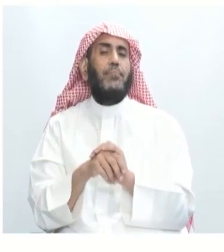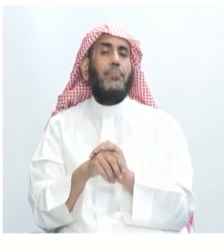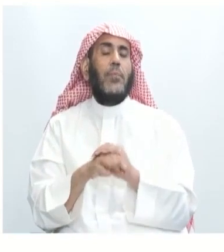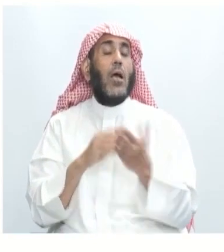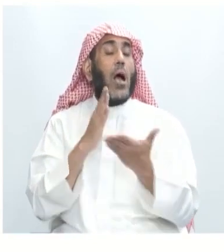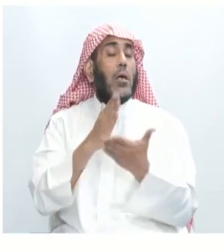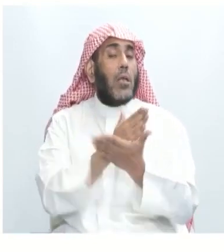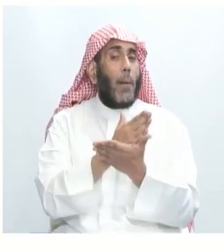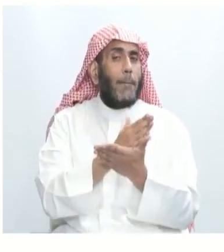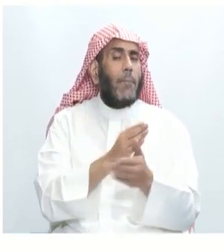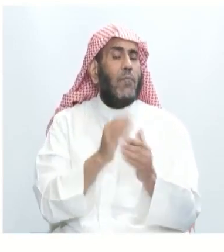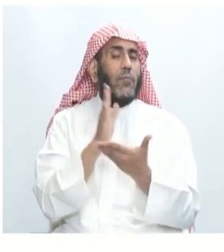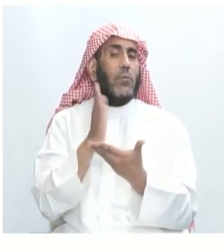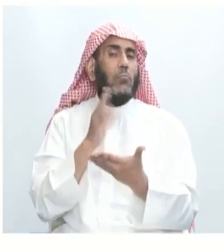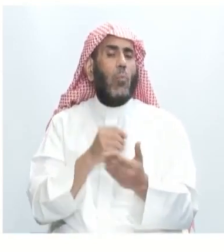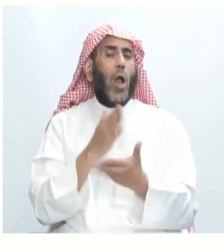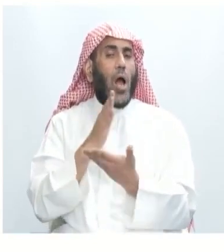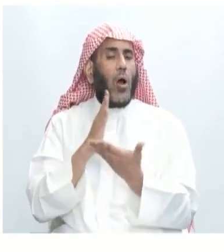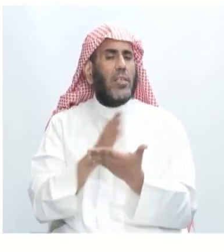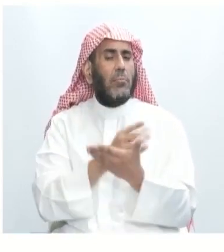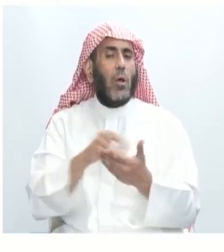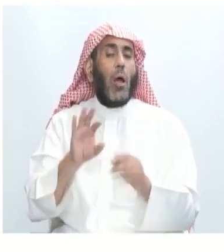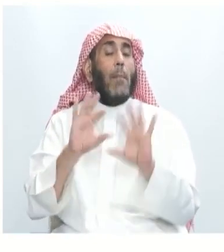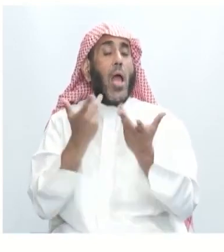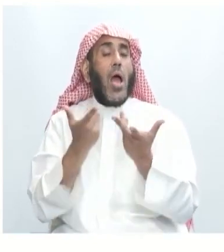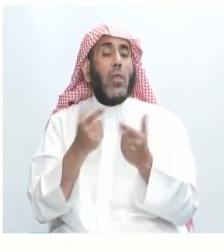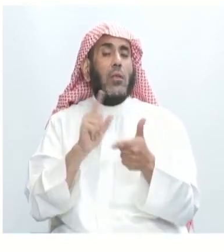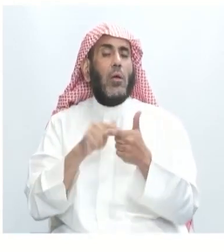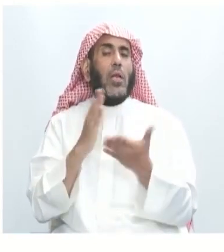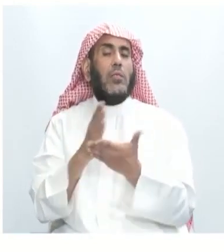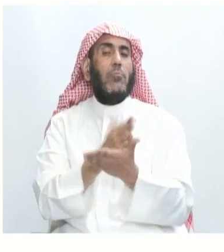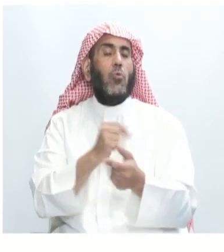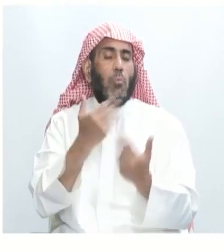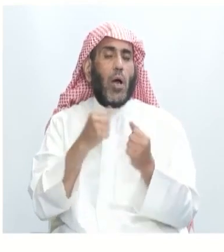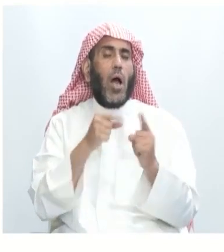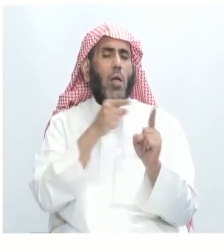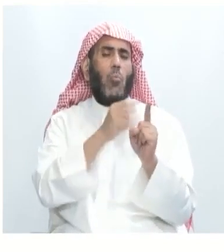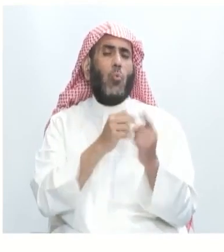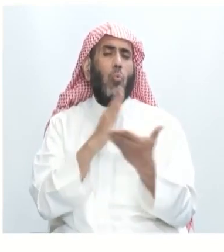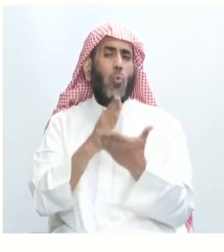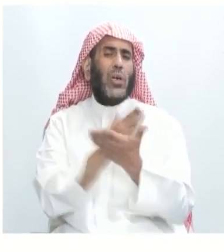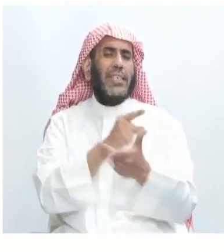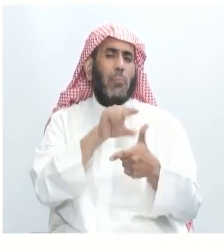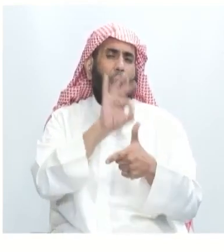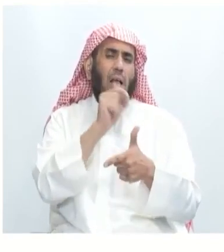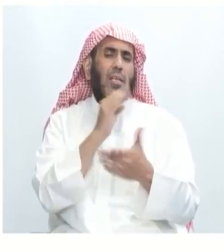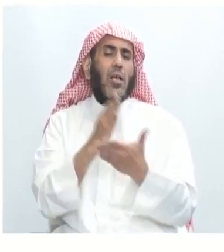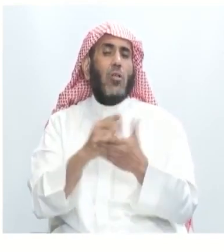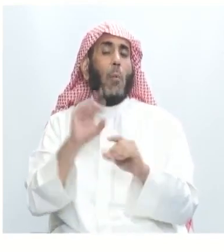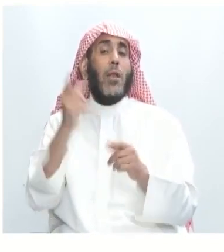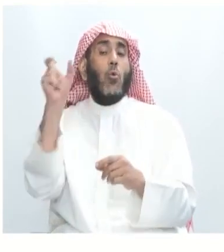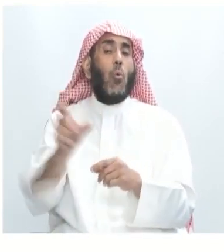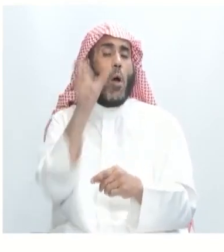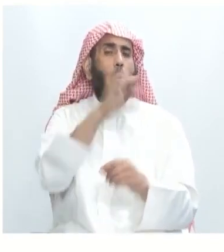ايضا اقسام المجال العلمي كذلك ما هي هذه الاقسام ثم عرف كل قسم منها ثم من هم